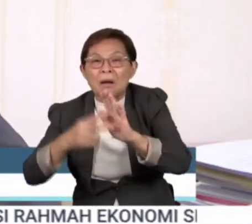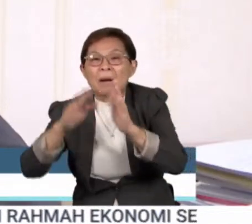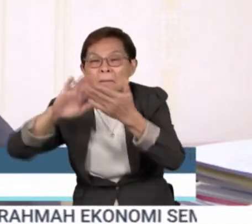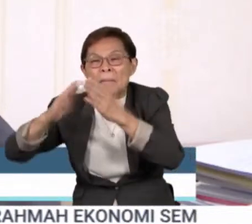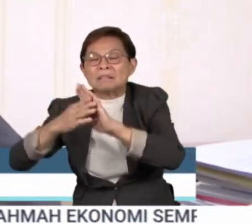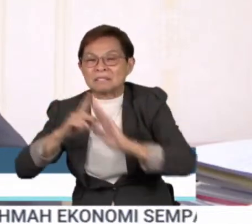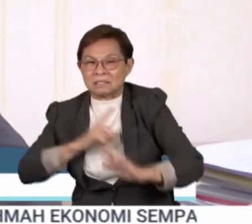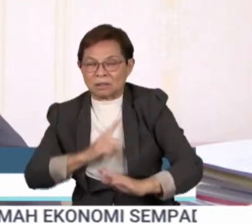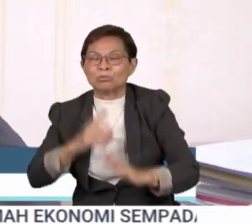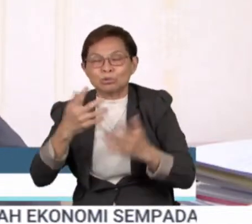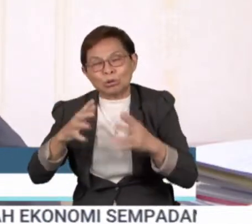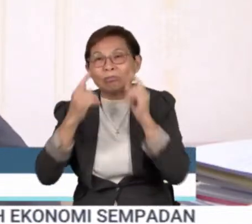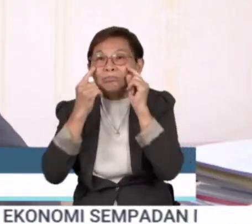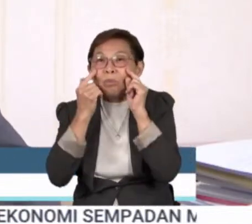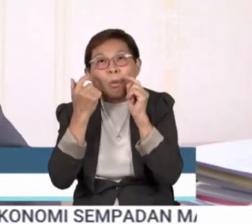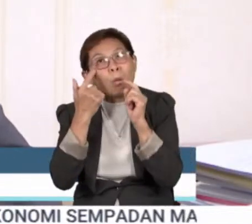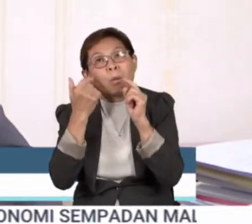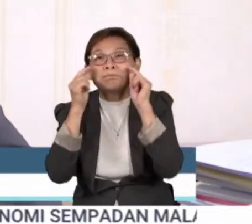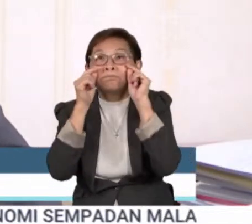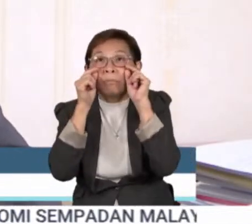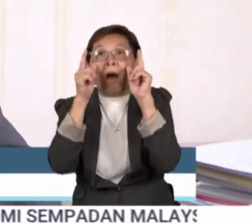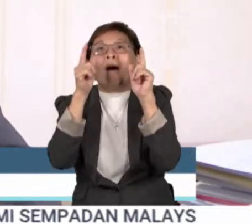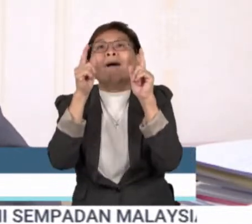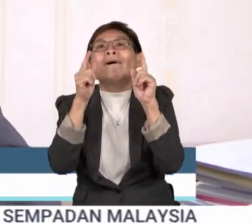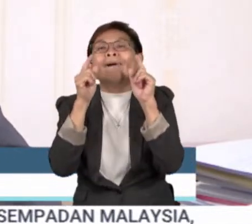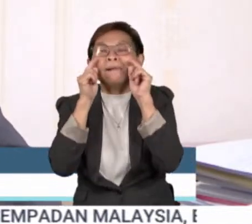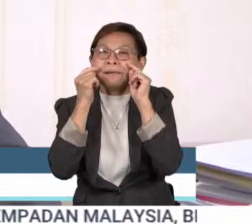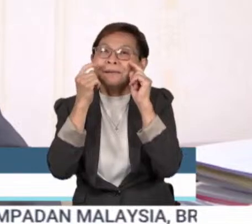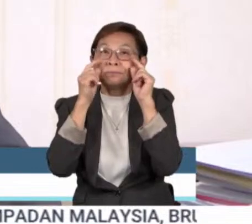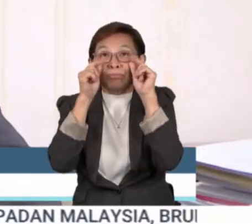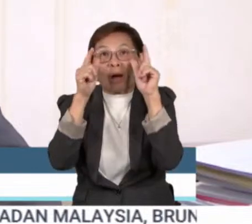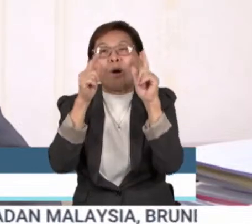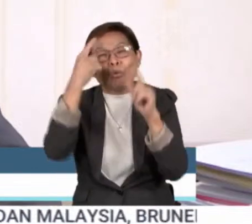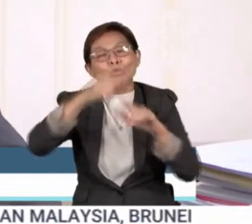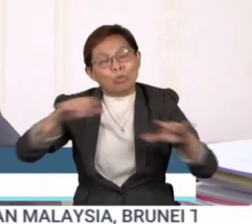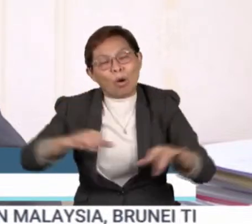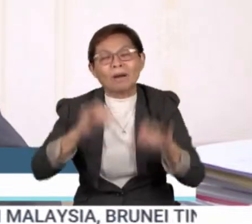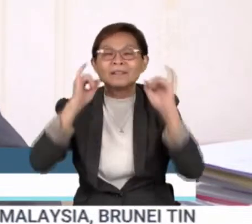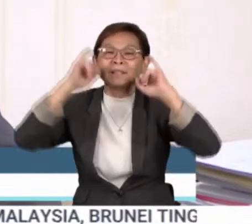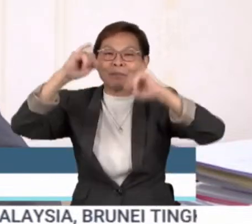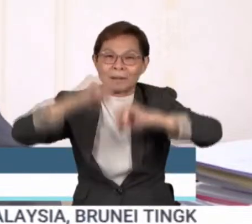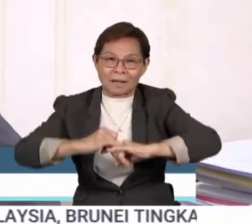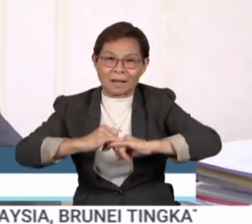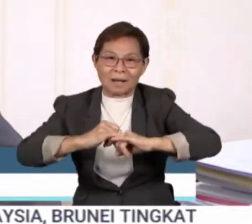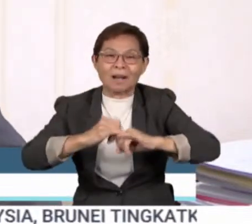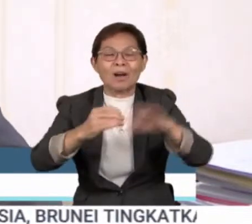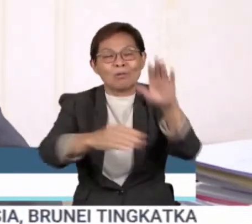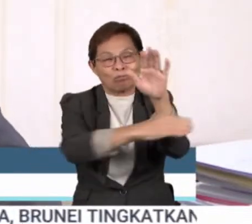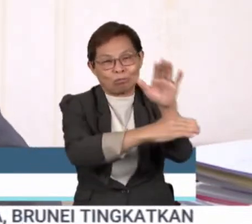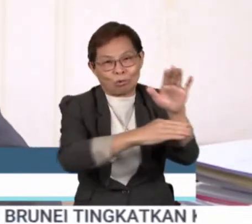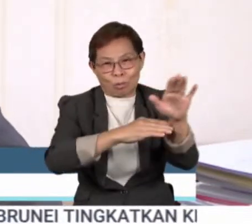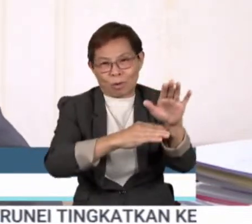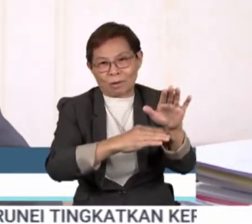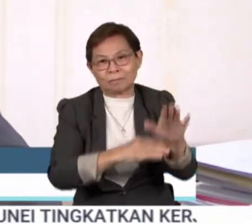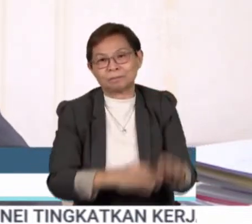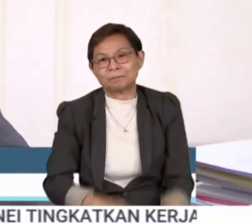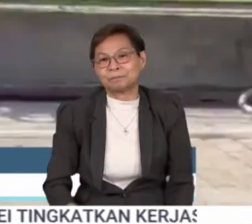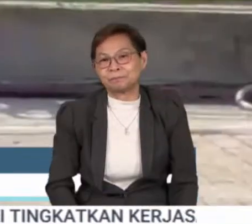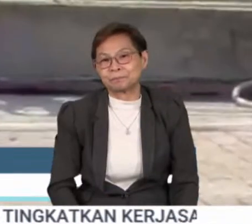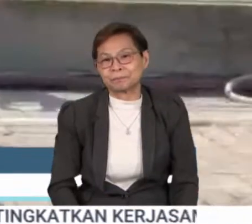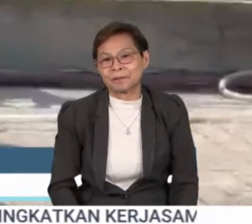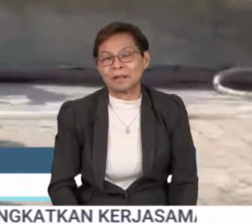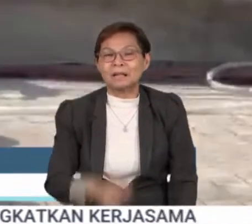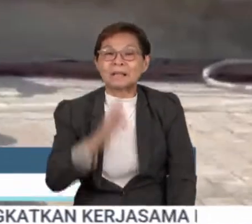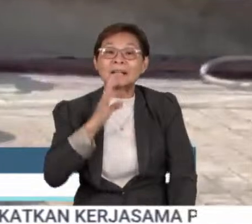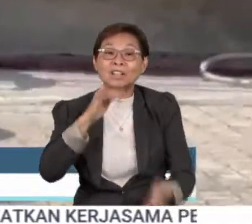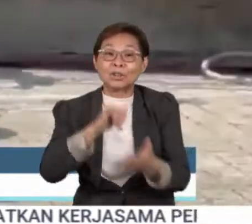Islam ada kesedaran untuk melaksanakan ibadah korban pada tahun ini.